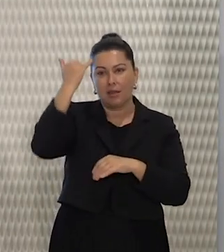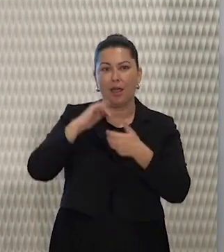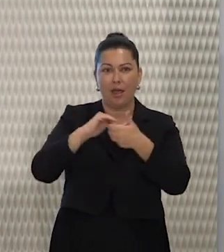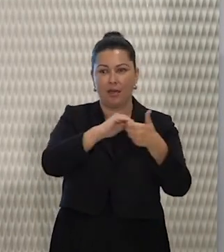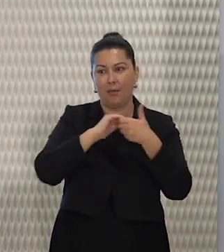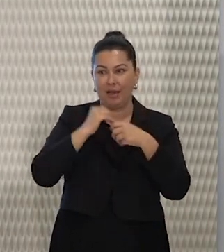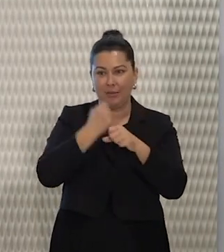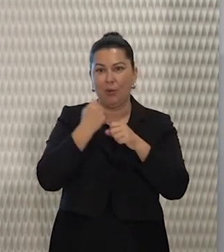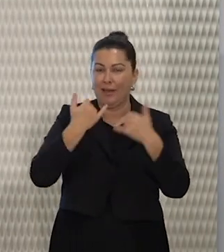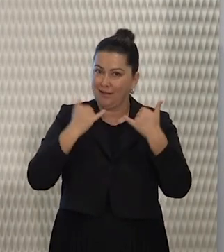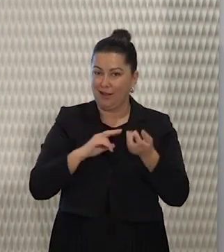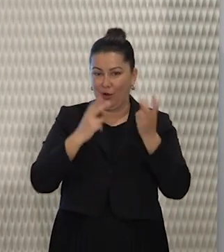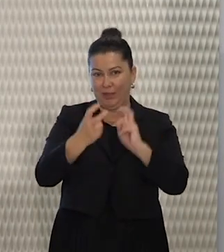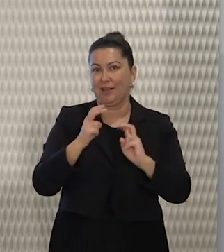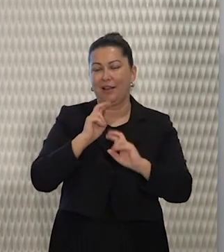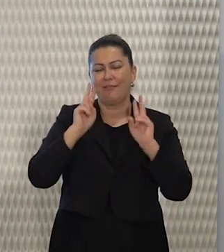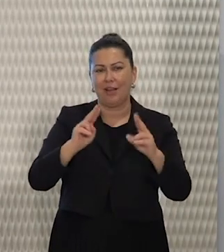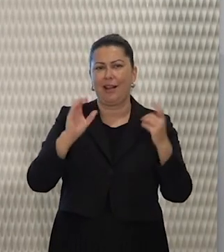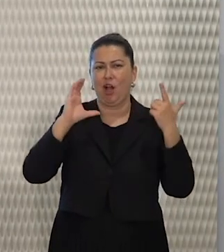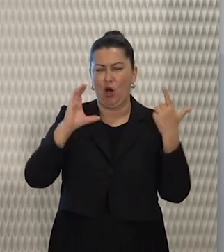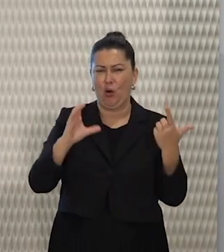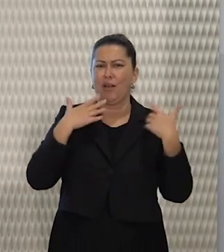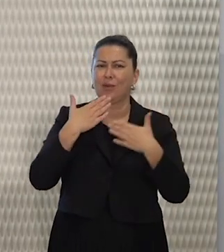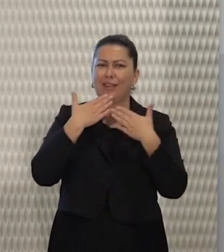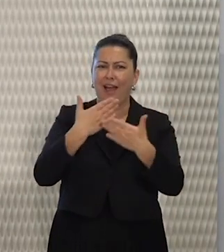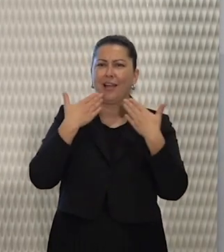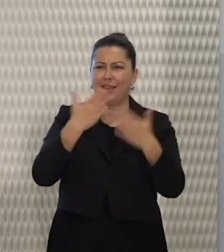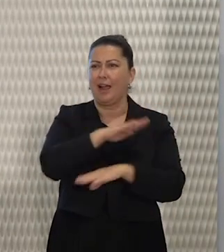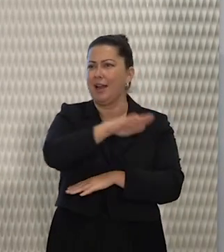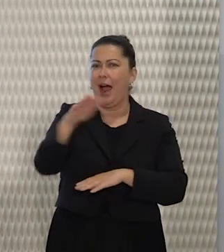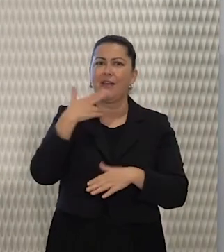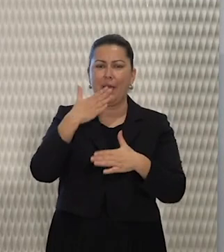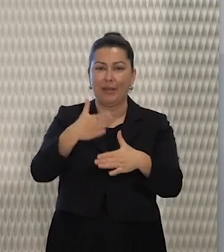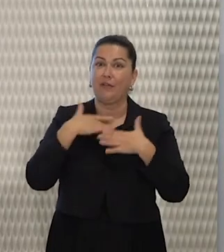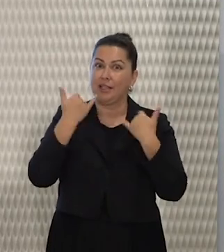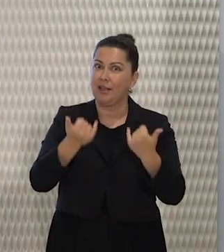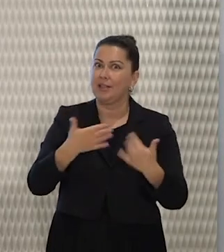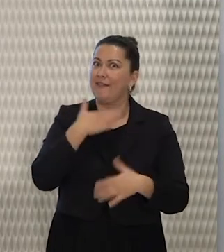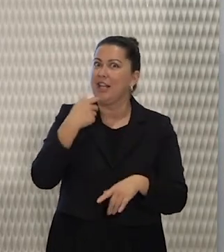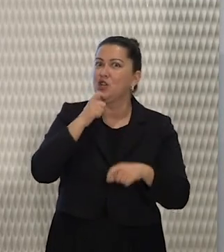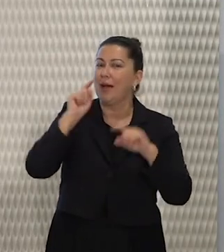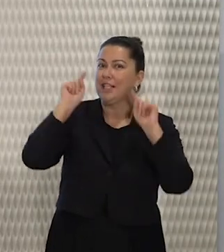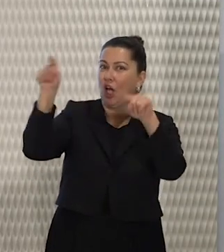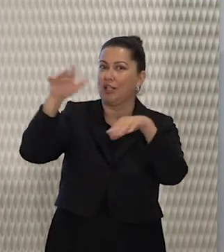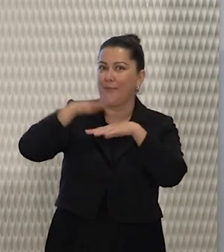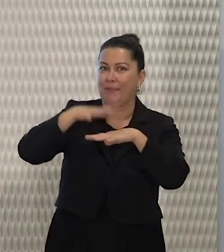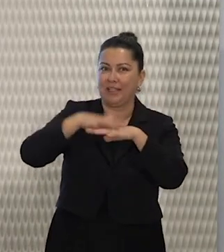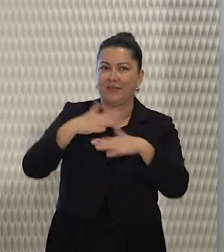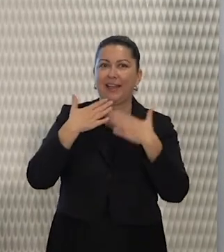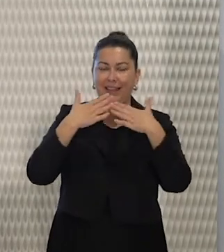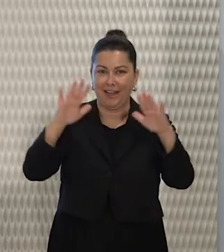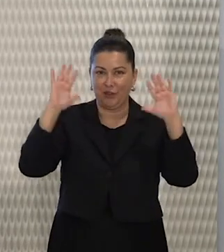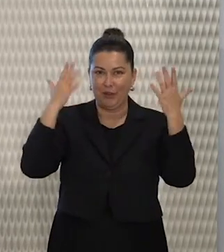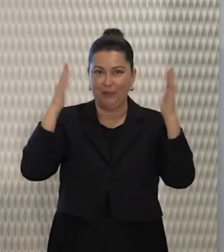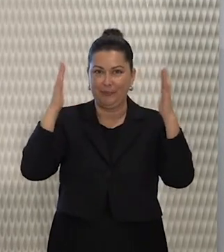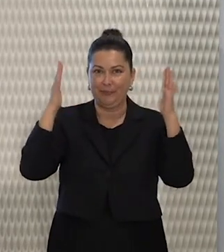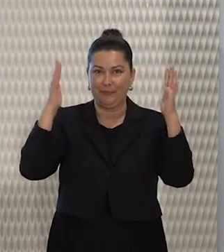jetzt haben wir es umgesetzt. Echt cool, danke und danke allen, die mitgeholfen haben und jetzt viel Spaß beim Netzwerken. Dankeschön. Applaus.